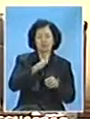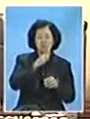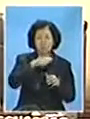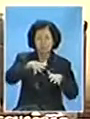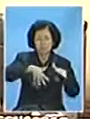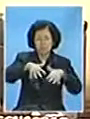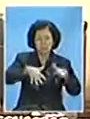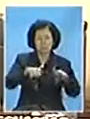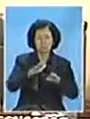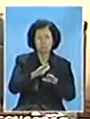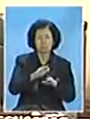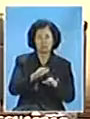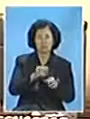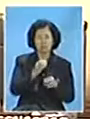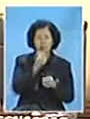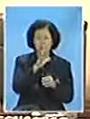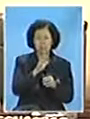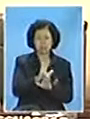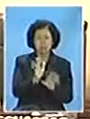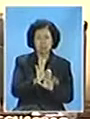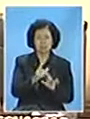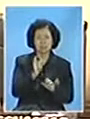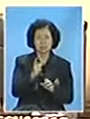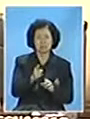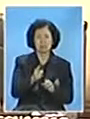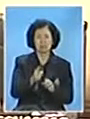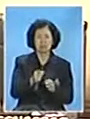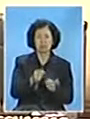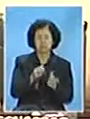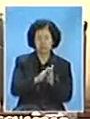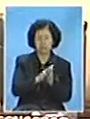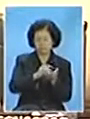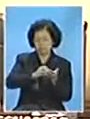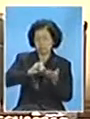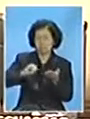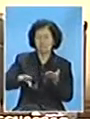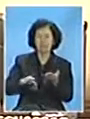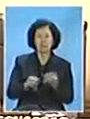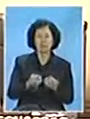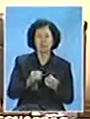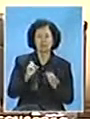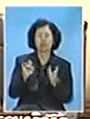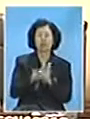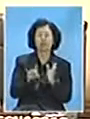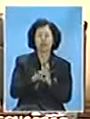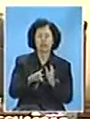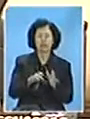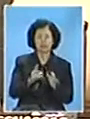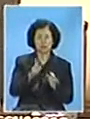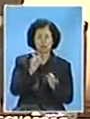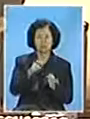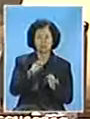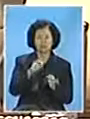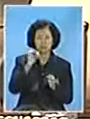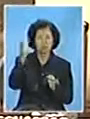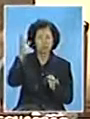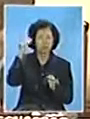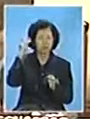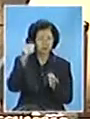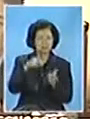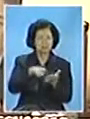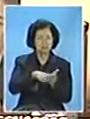งๆอ่ะนะเราก็คงจะต้องถอยเพราะว่าเขาต้องการแบบนั้นแต่สุดท้ายก็ฟังว่าด้วยเหตุด้วยผลนะครับครับอันนี้คือทั้งหมดที่เหตุการณ์